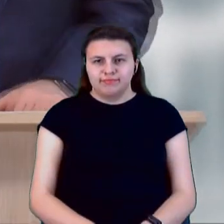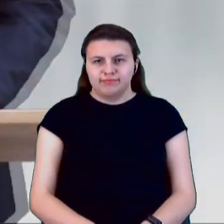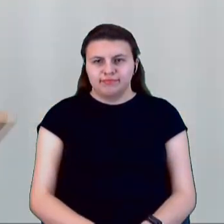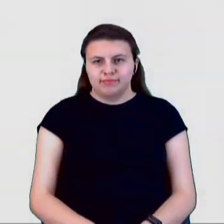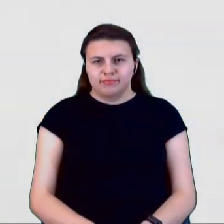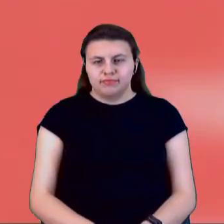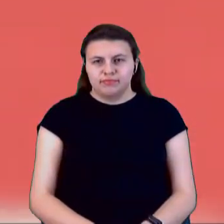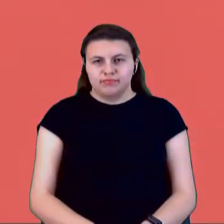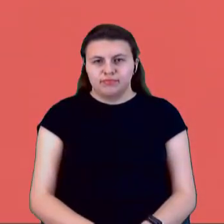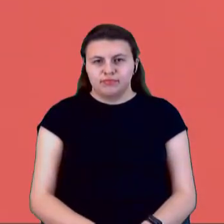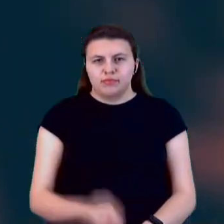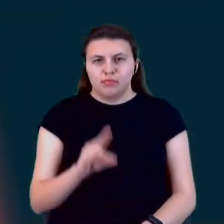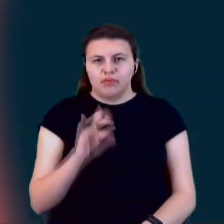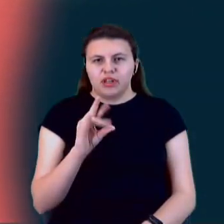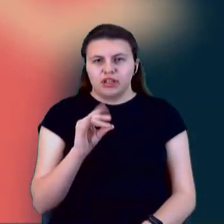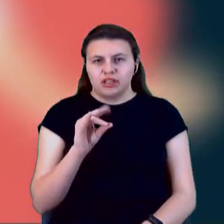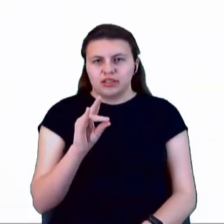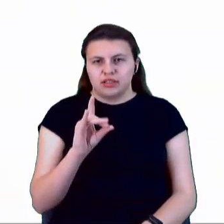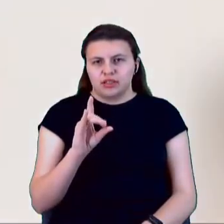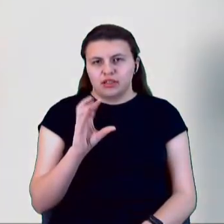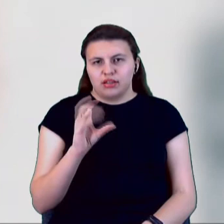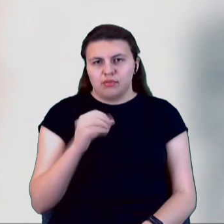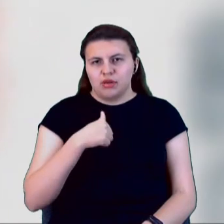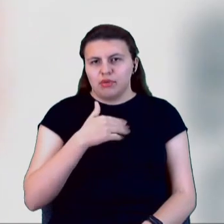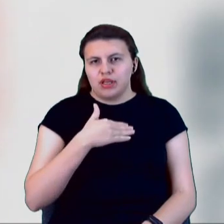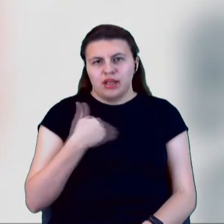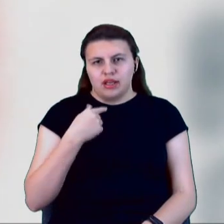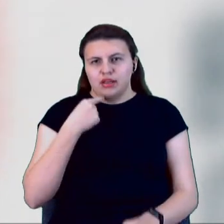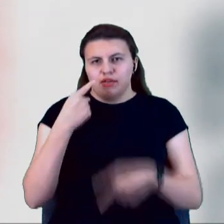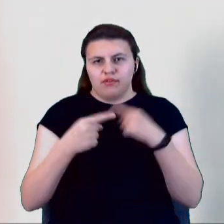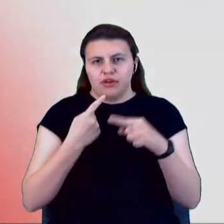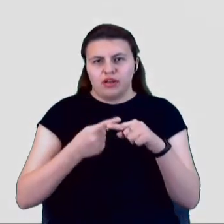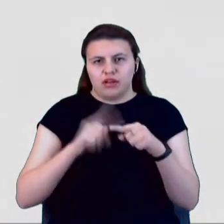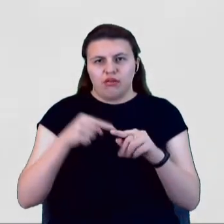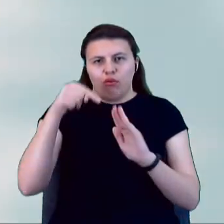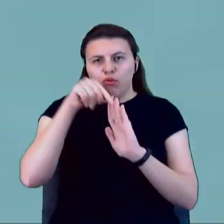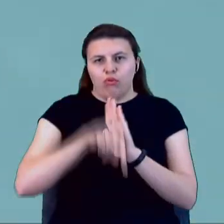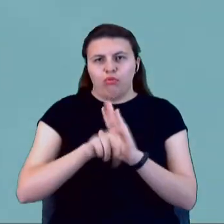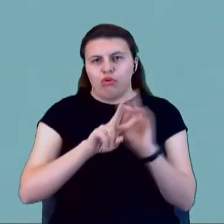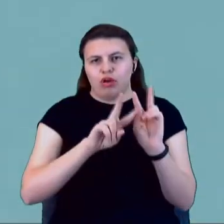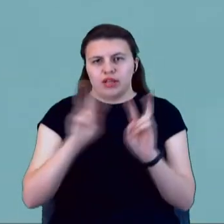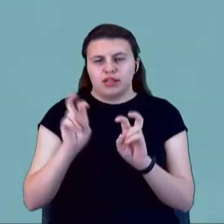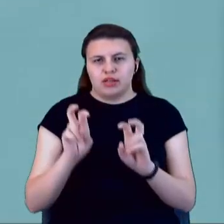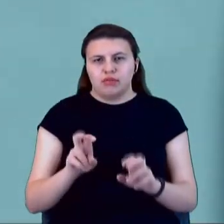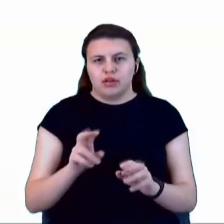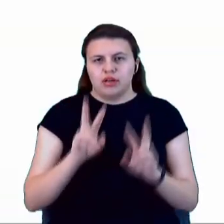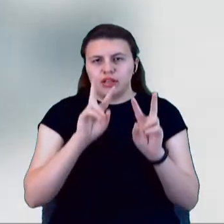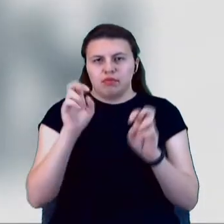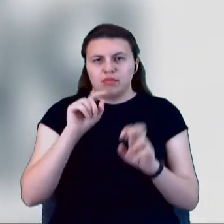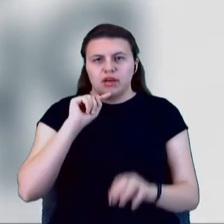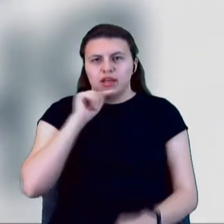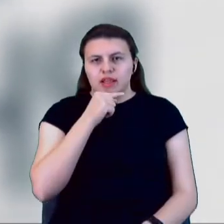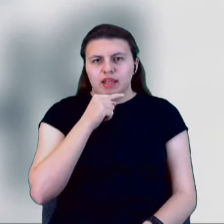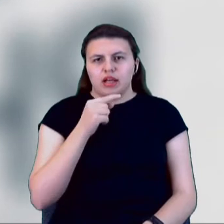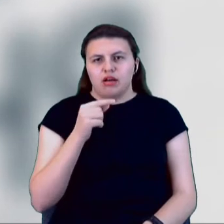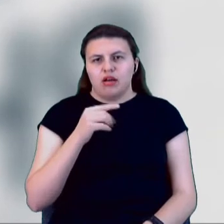Поверхностные вот вещи мне бы не хотелось говорить, я считаю, что это очень глубокая тема. Тема енергоефективності –